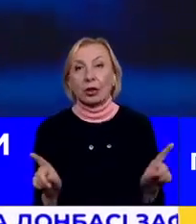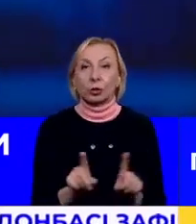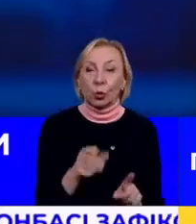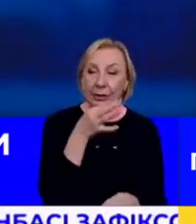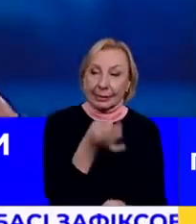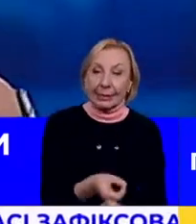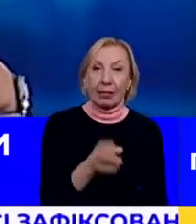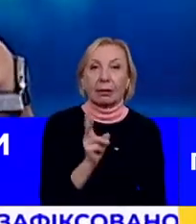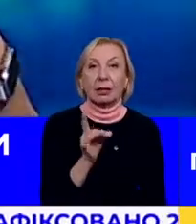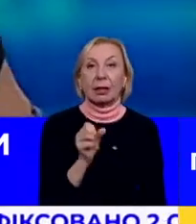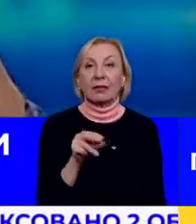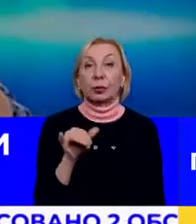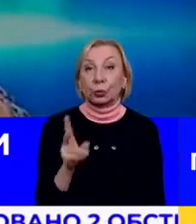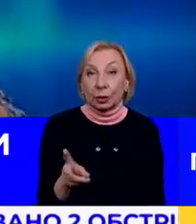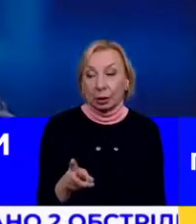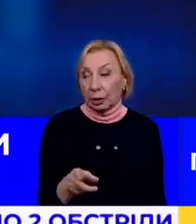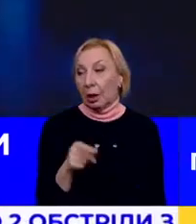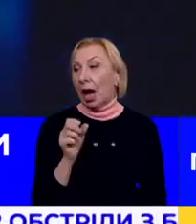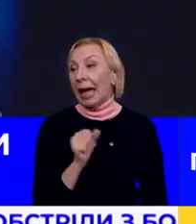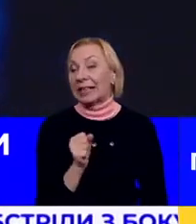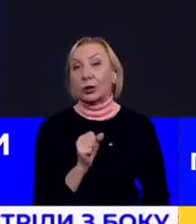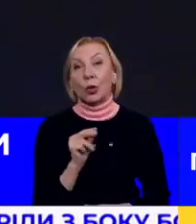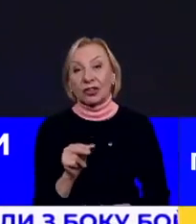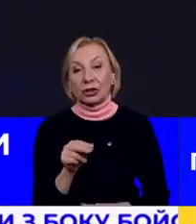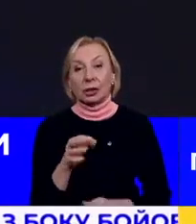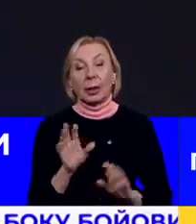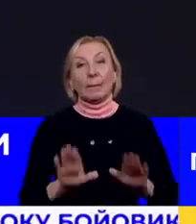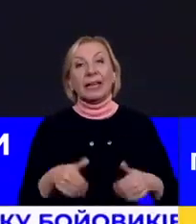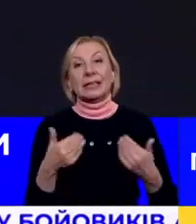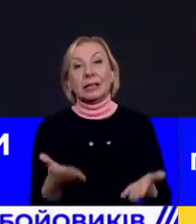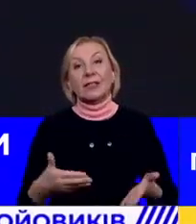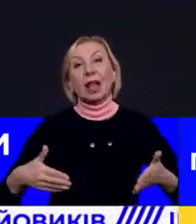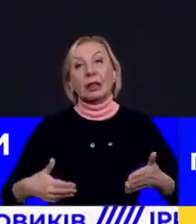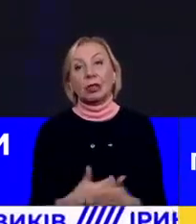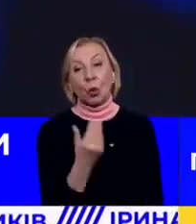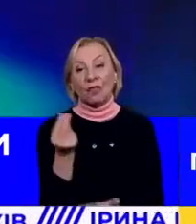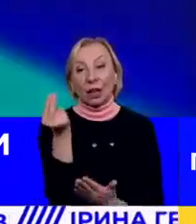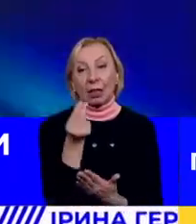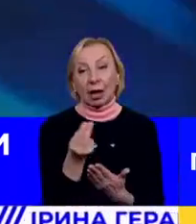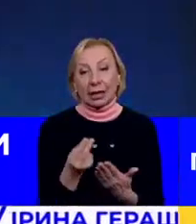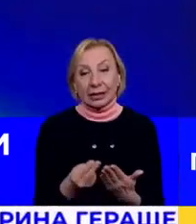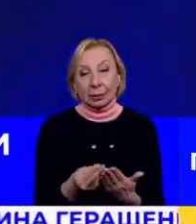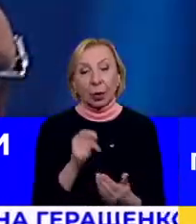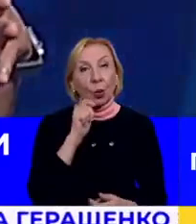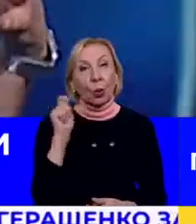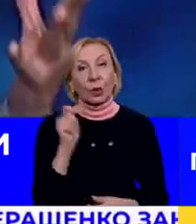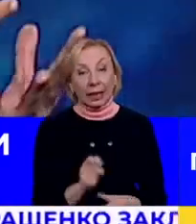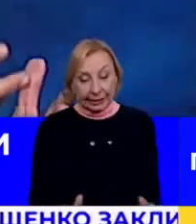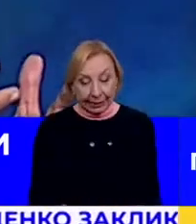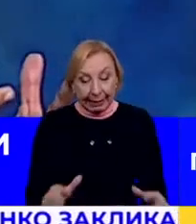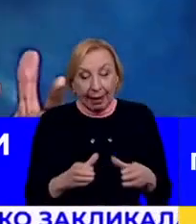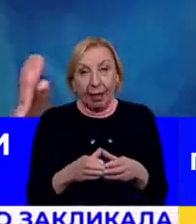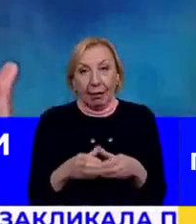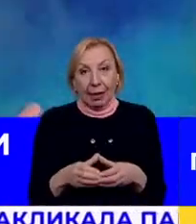вчера, сегодня презентовал новый логотип, значит, украинской делегации в